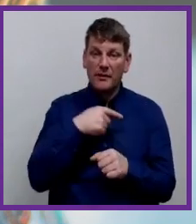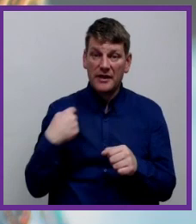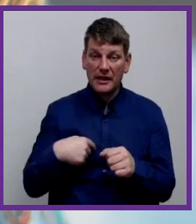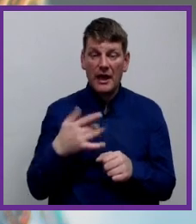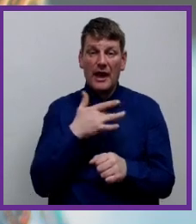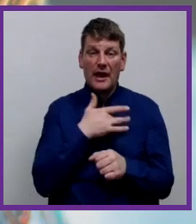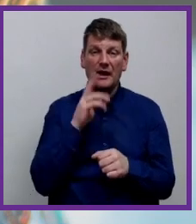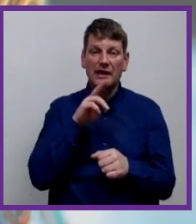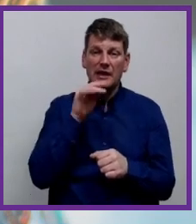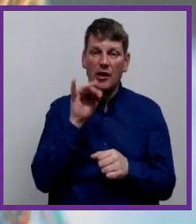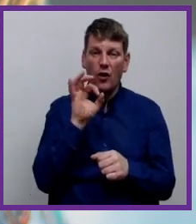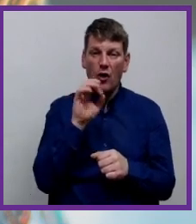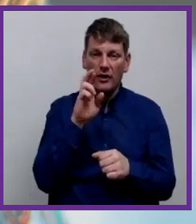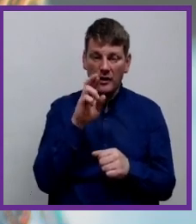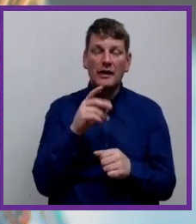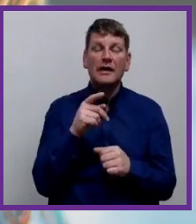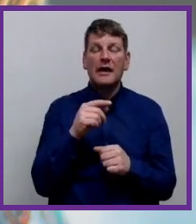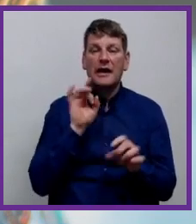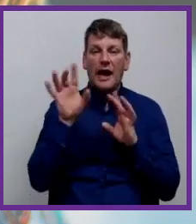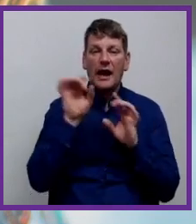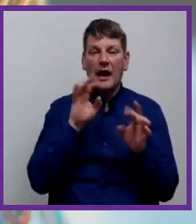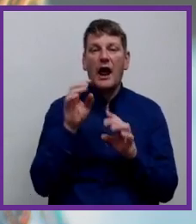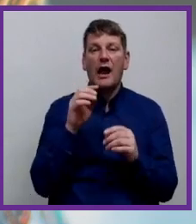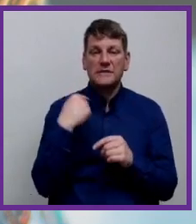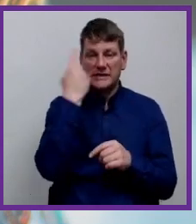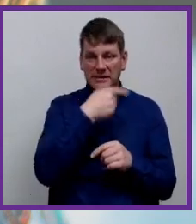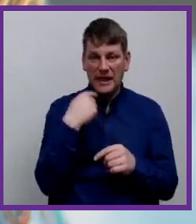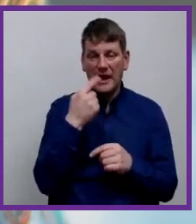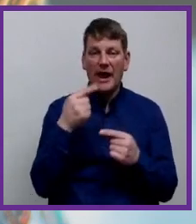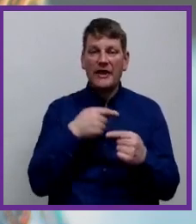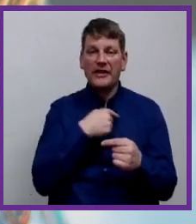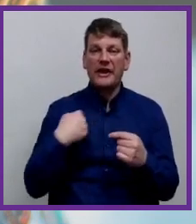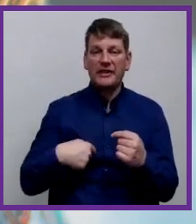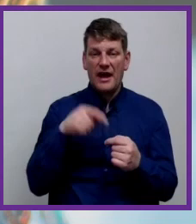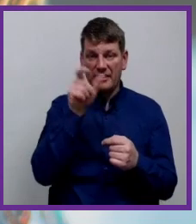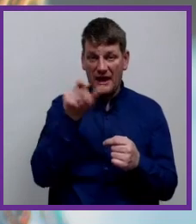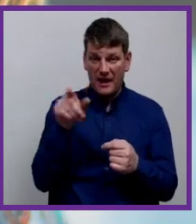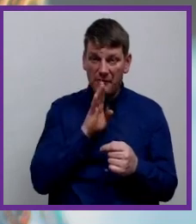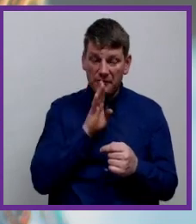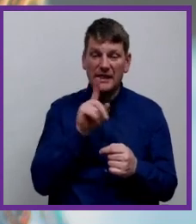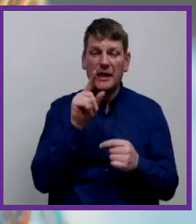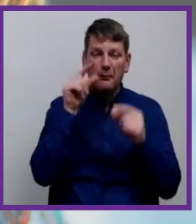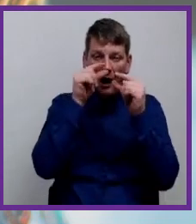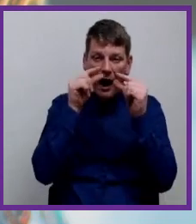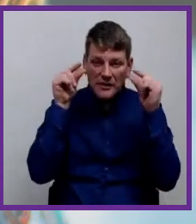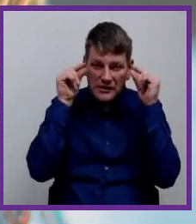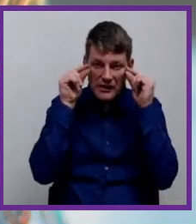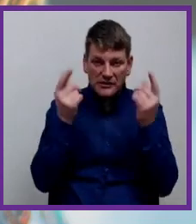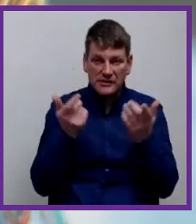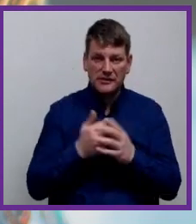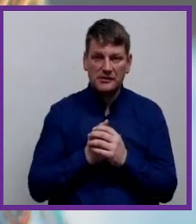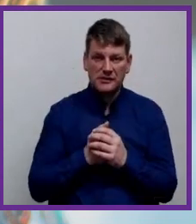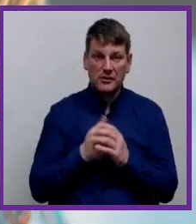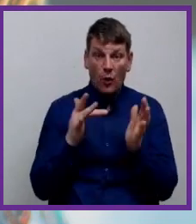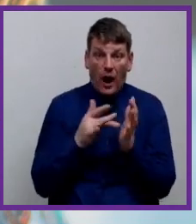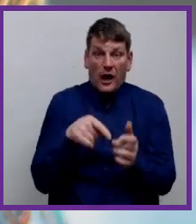likās, ka Dior reklāmas sejā ķīnietēm ir pārāk mazas acis. Nu, kas, manuprāt, ir nu tagad kaut kā, nu, kādas viņām